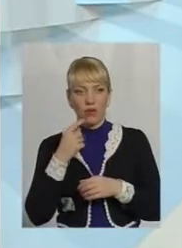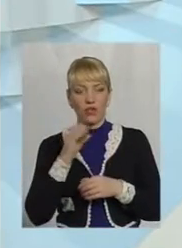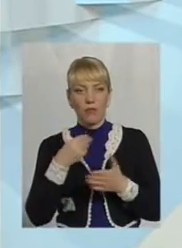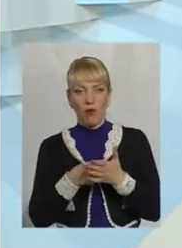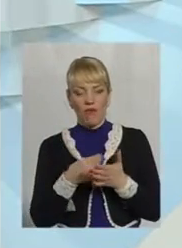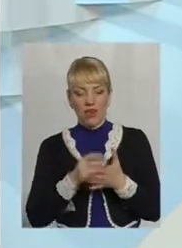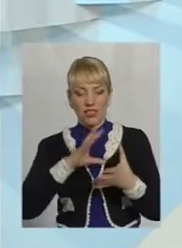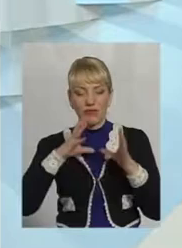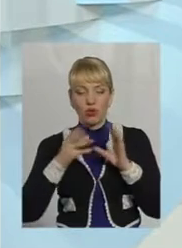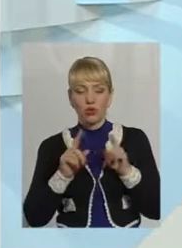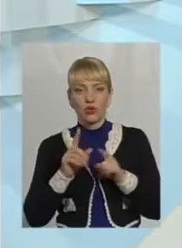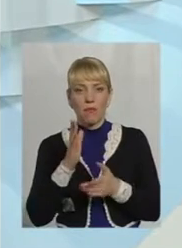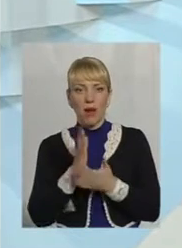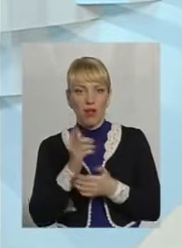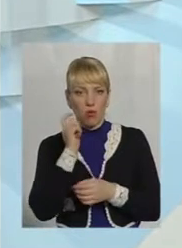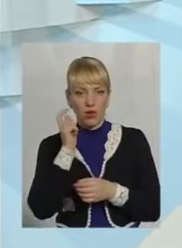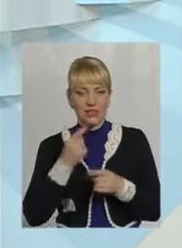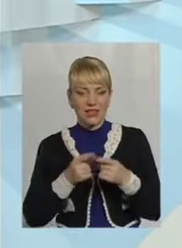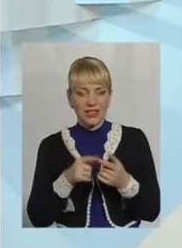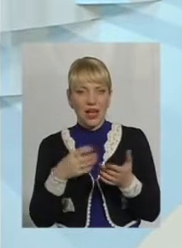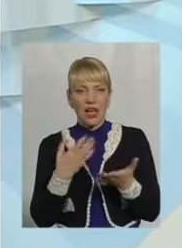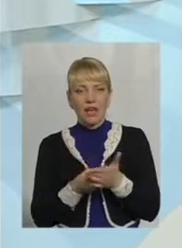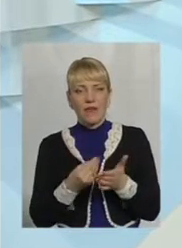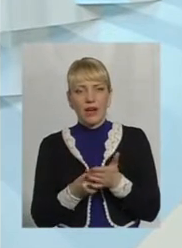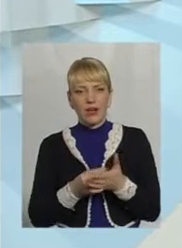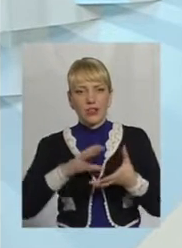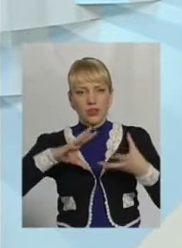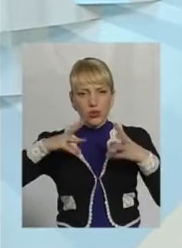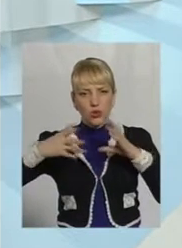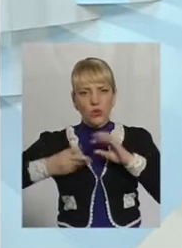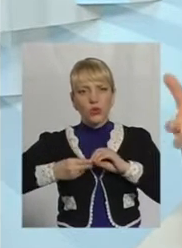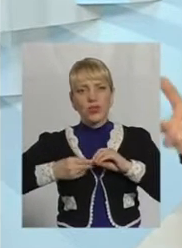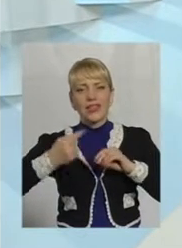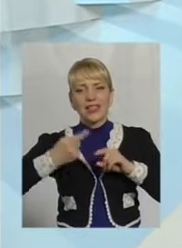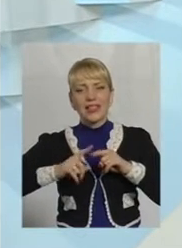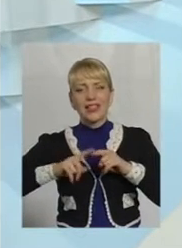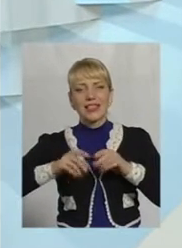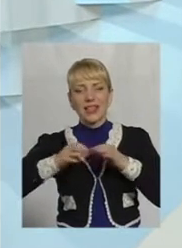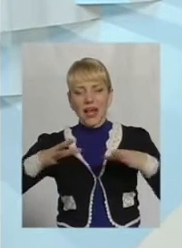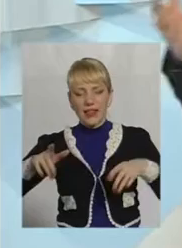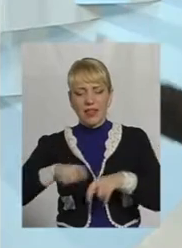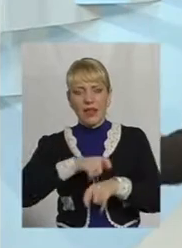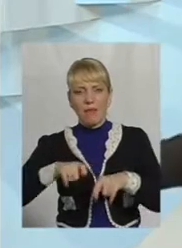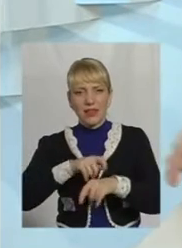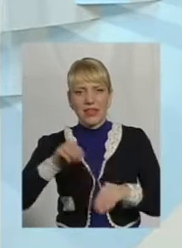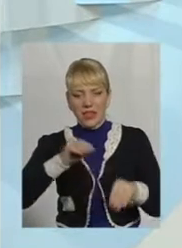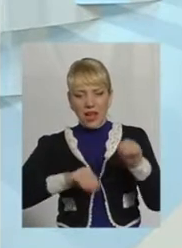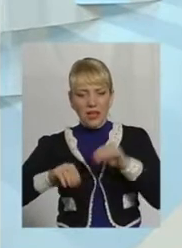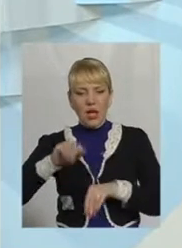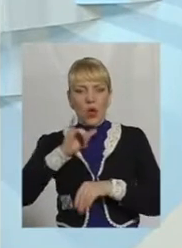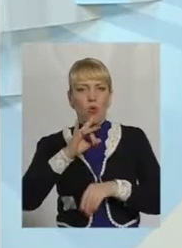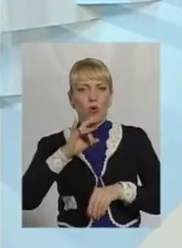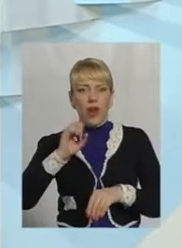цього всього, що мала Україна, це обчислюється вартість тих ядерних матеріалів, це високозбагачений уран і